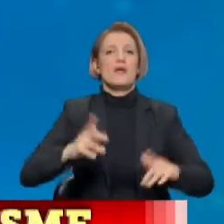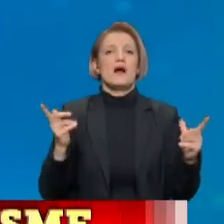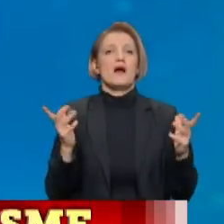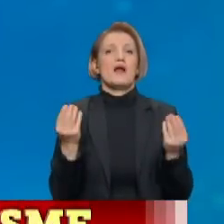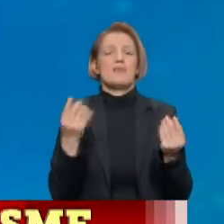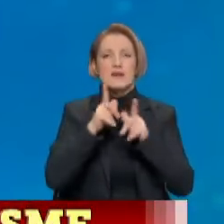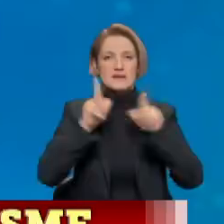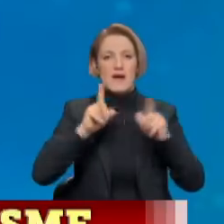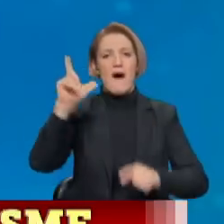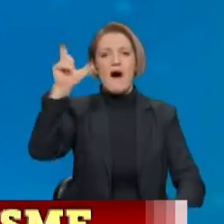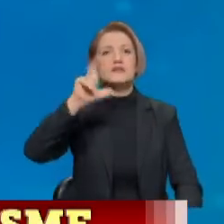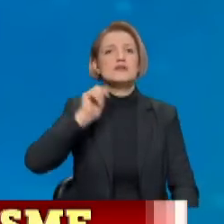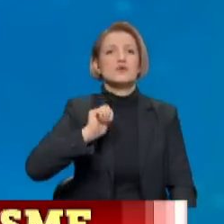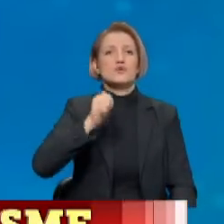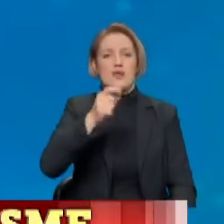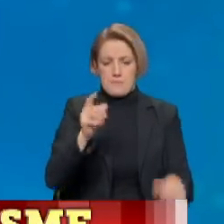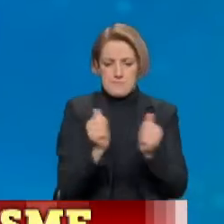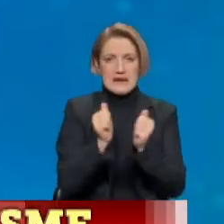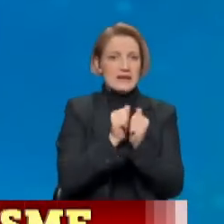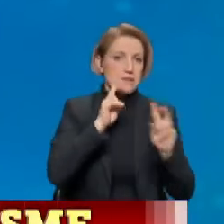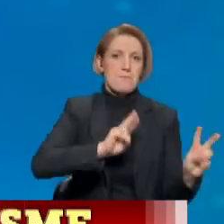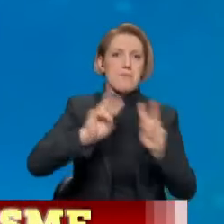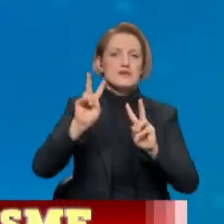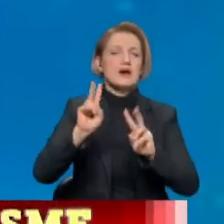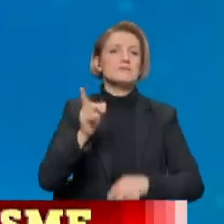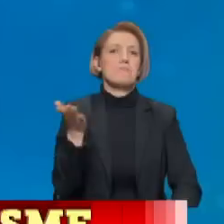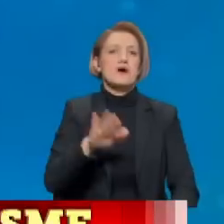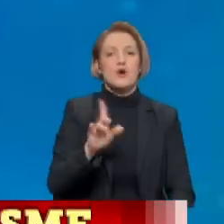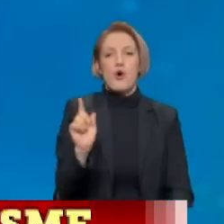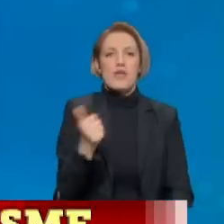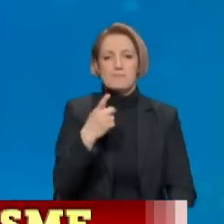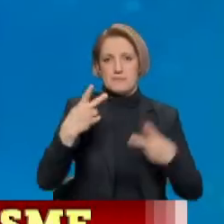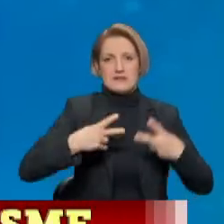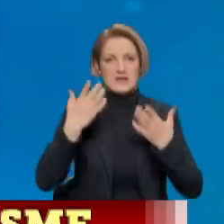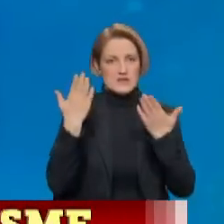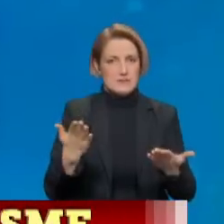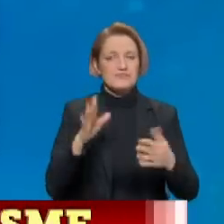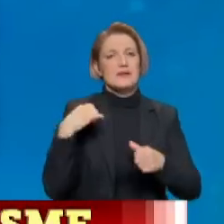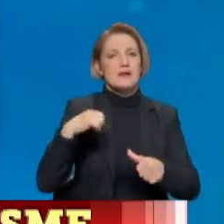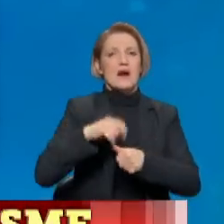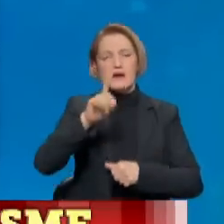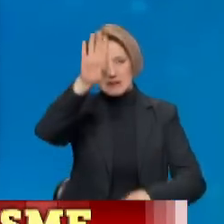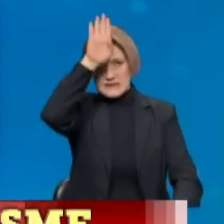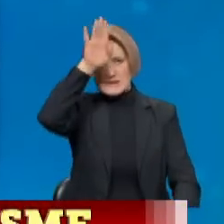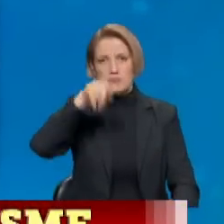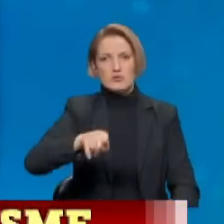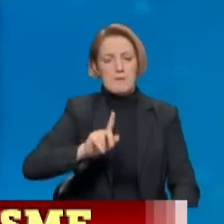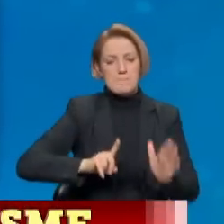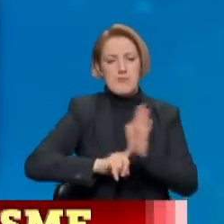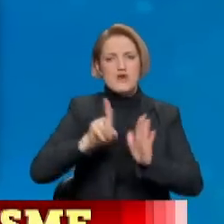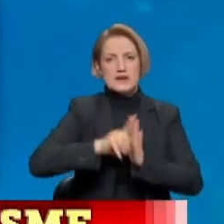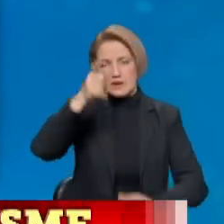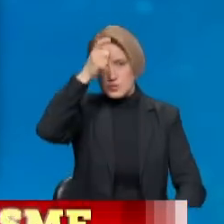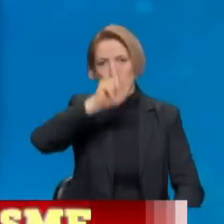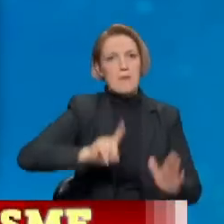seslendi. Aydınlık günlere birlikte bakacağız. Bir başka önemli mesajdı. Ve yine İstanbul'da başardık,